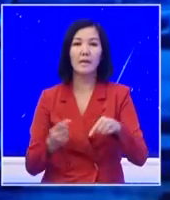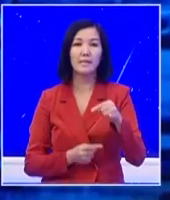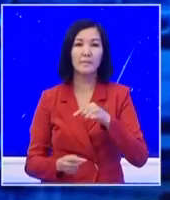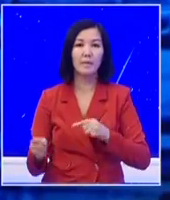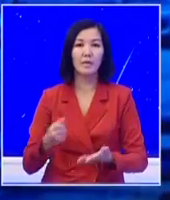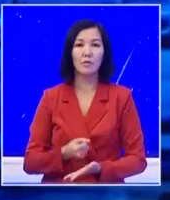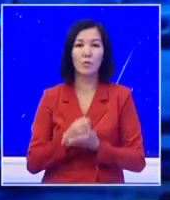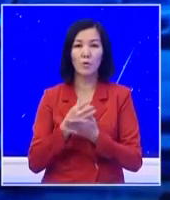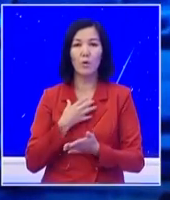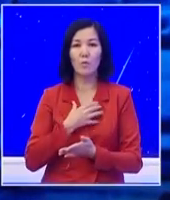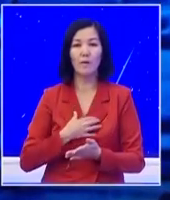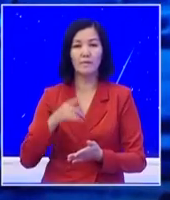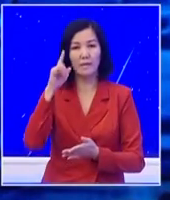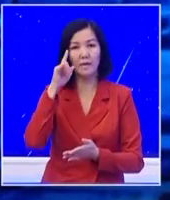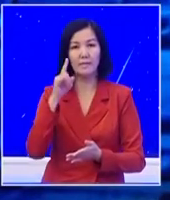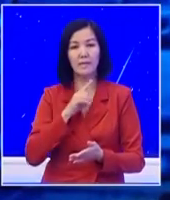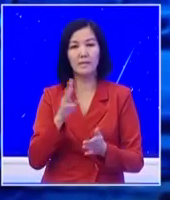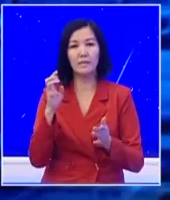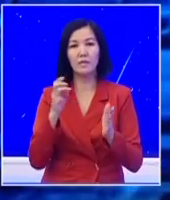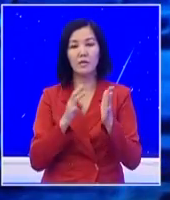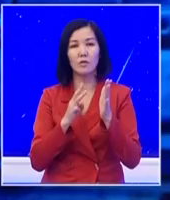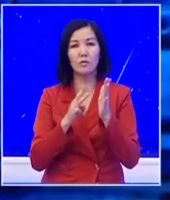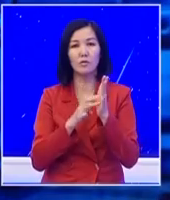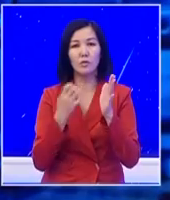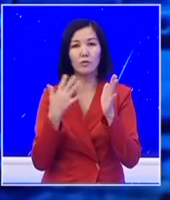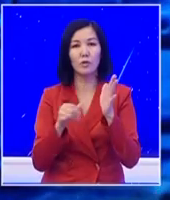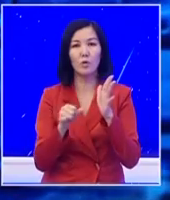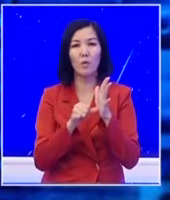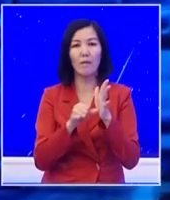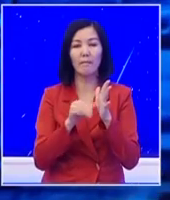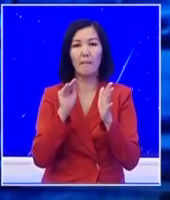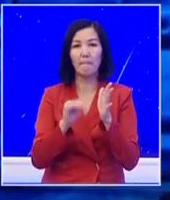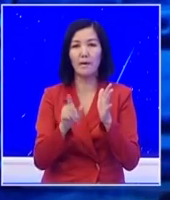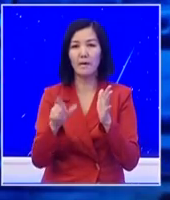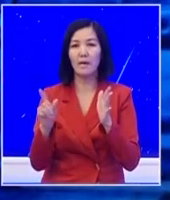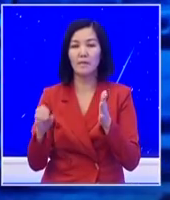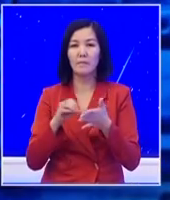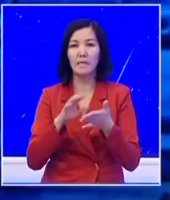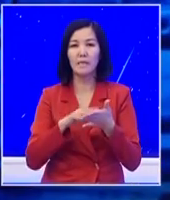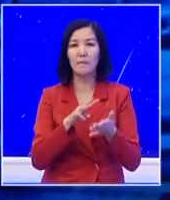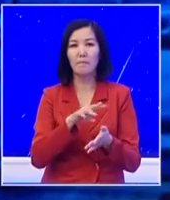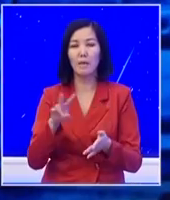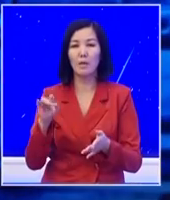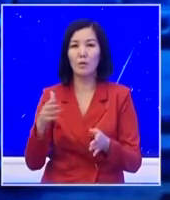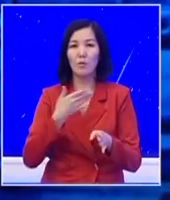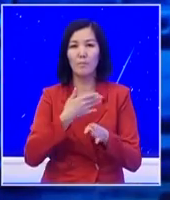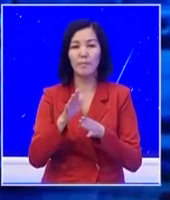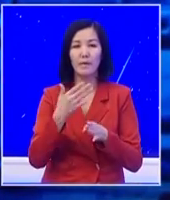Кәсіпкерлікті қолдау маңызды. Елімізде 856 мың жеке кәсіпкер тіркелген. Миллионға жуық микробизнес